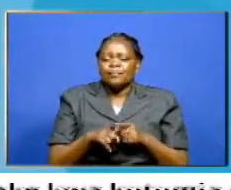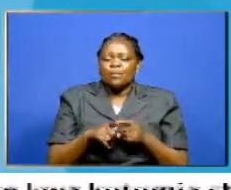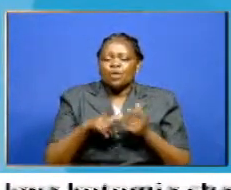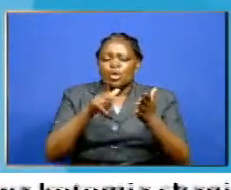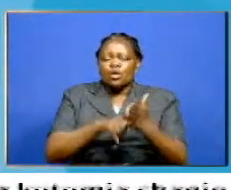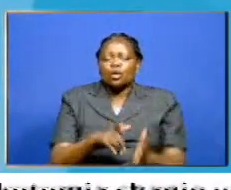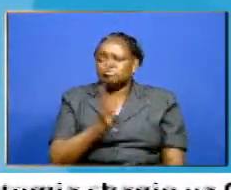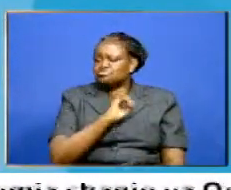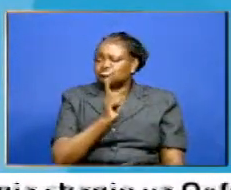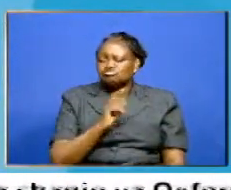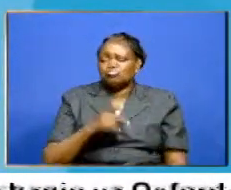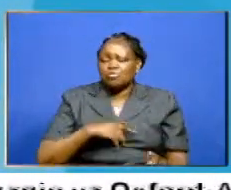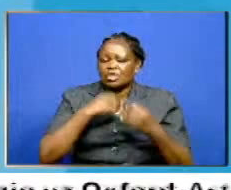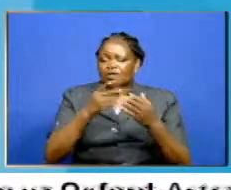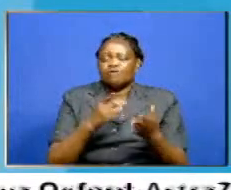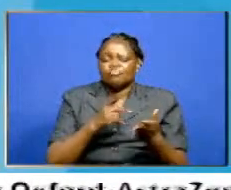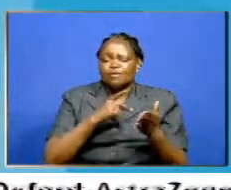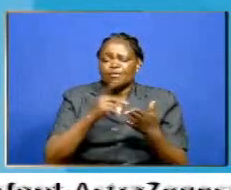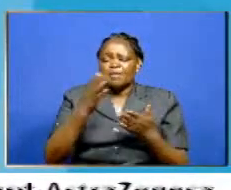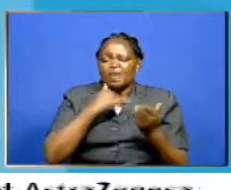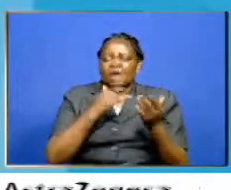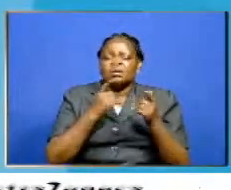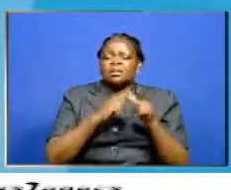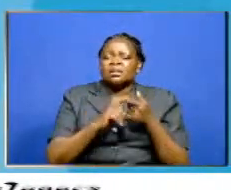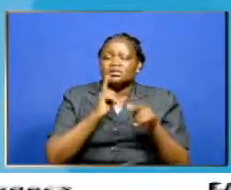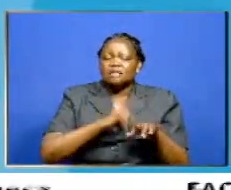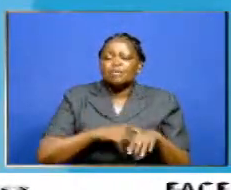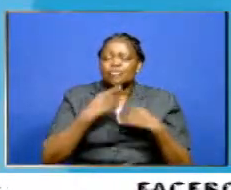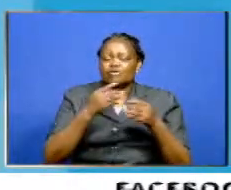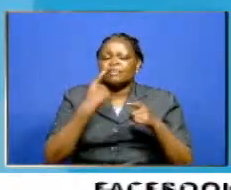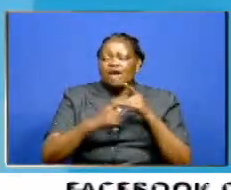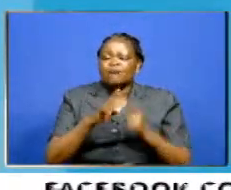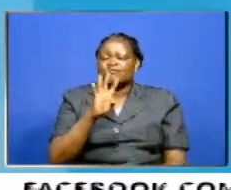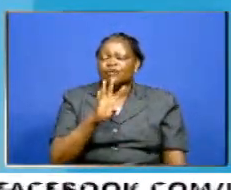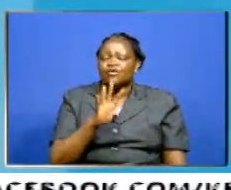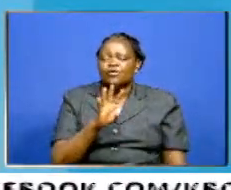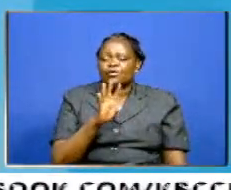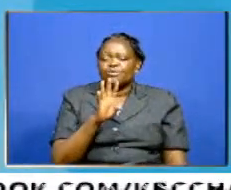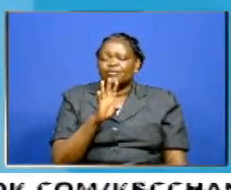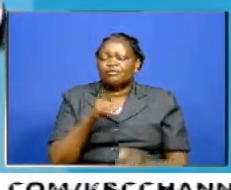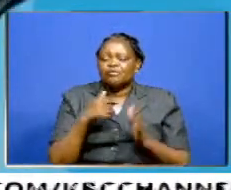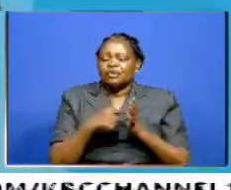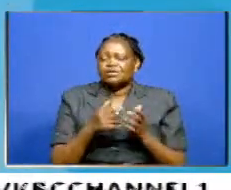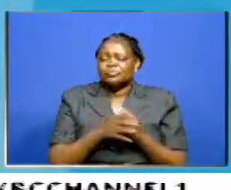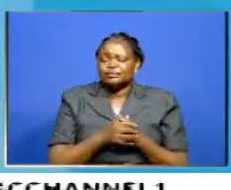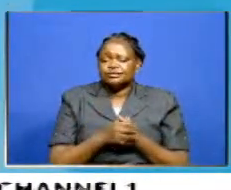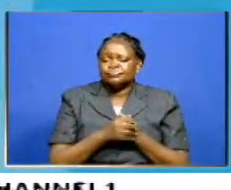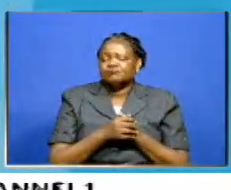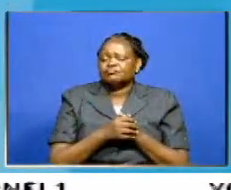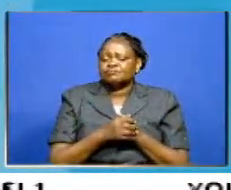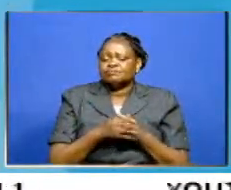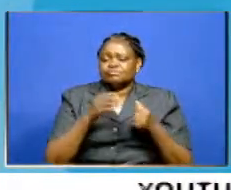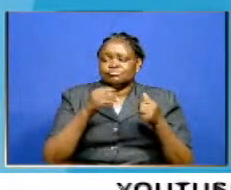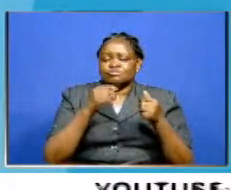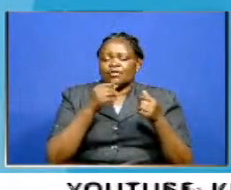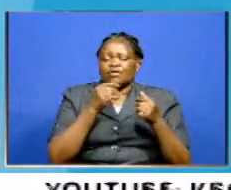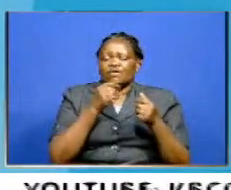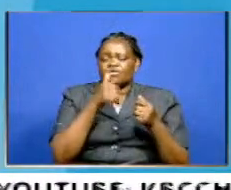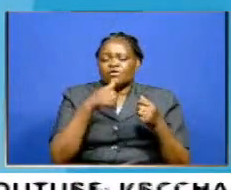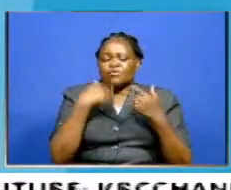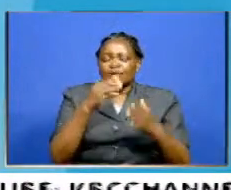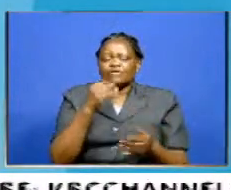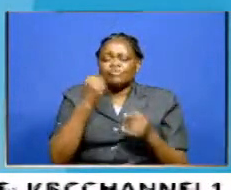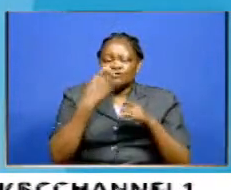pesa ya kulipa, kwa sababu hata ukimpatia miaka 4 yule kwa kimombo tunajiita comrades, hata umpatie